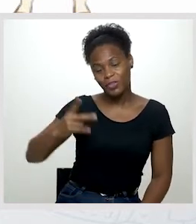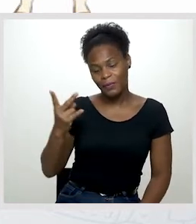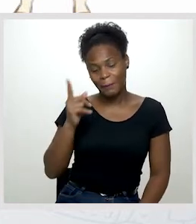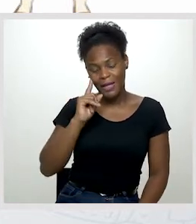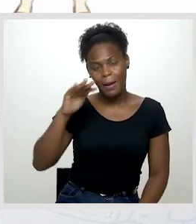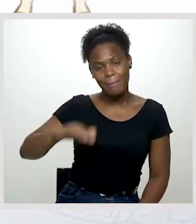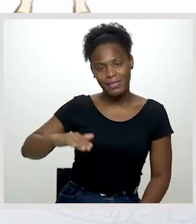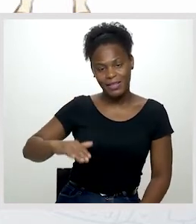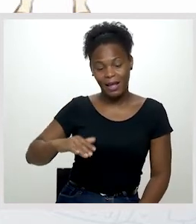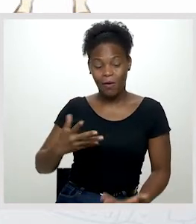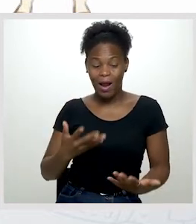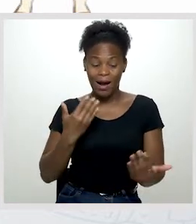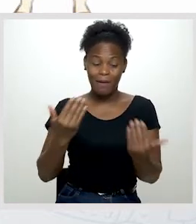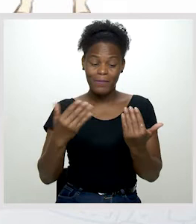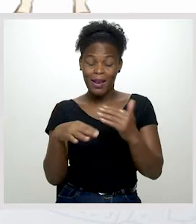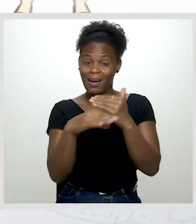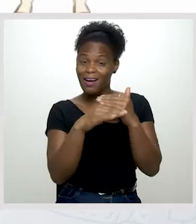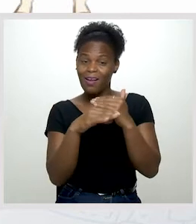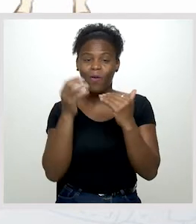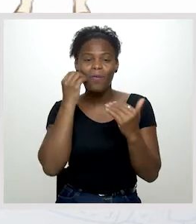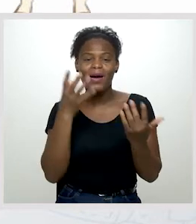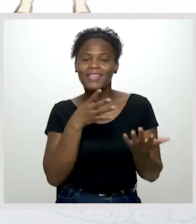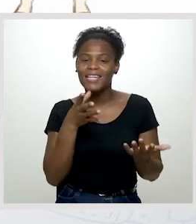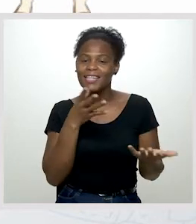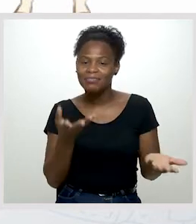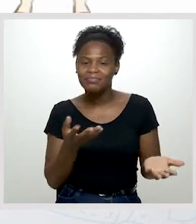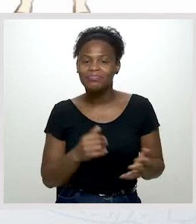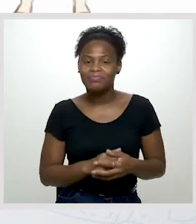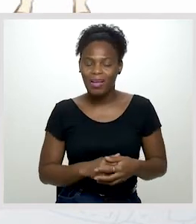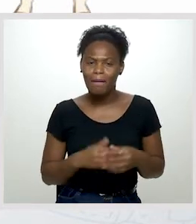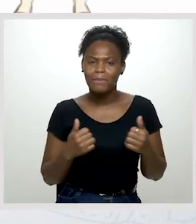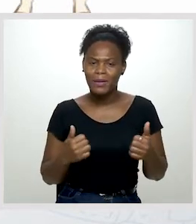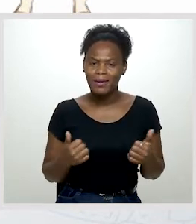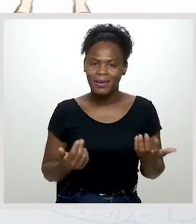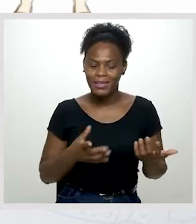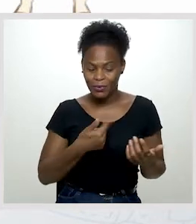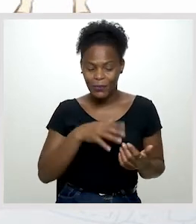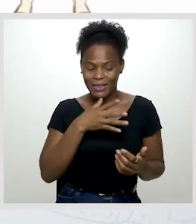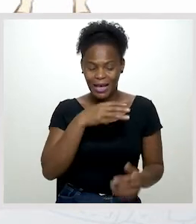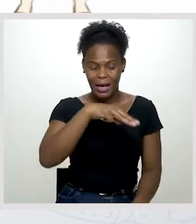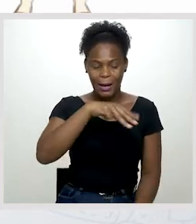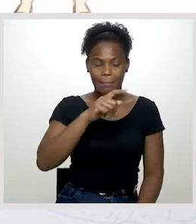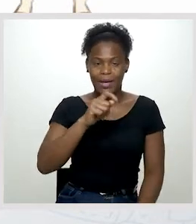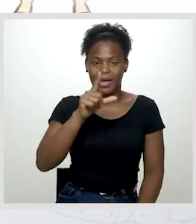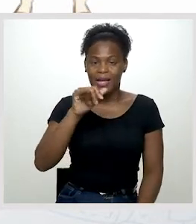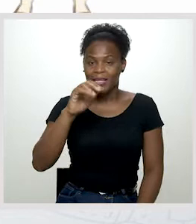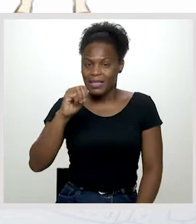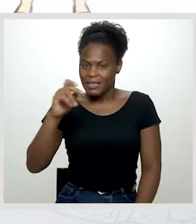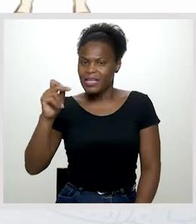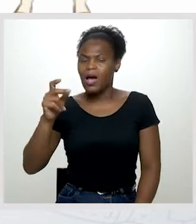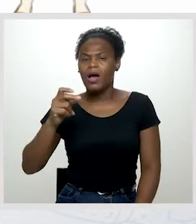comparer au niveau d'égalité, comment on dirait? Très bien. Mélissa est aussi